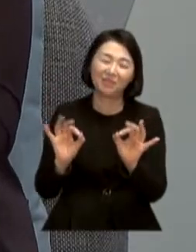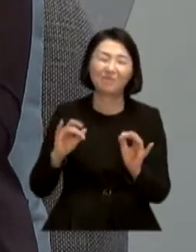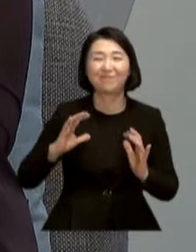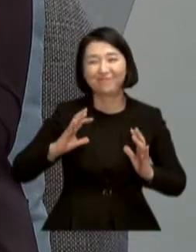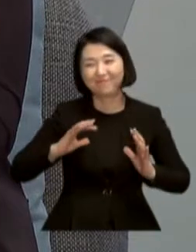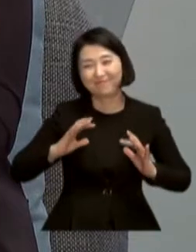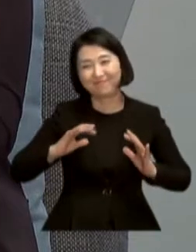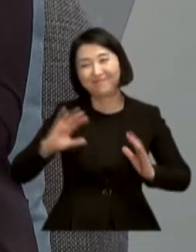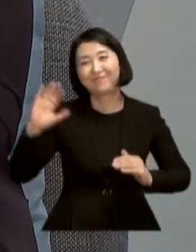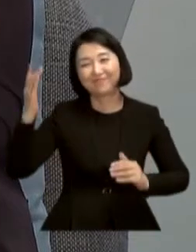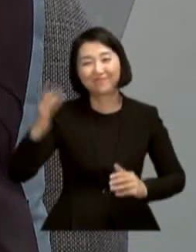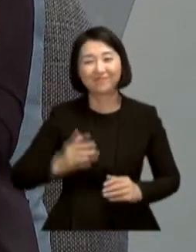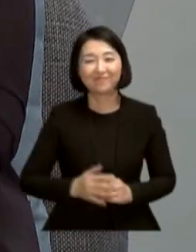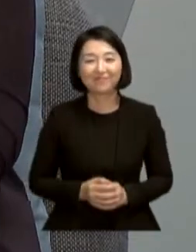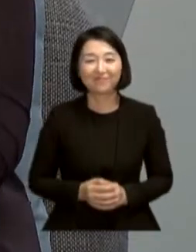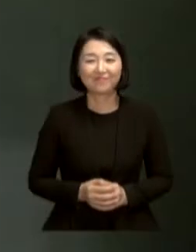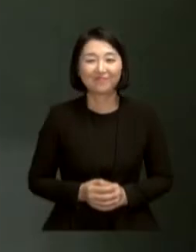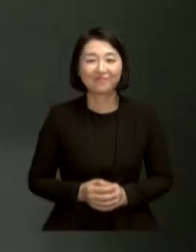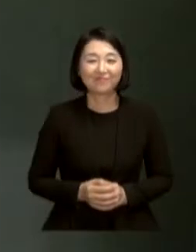응원할게요.